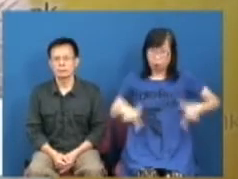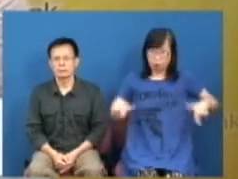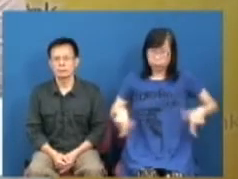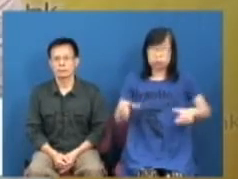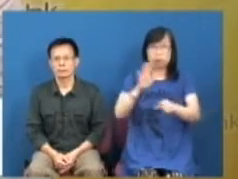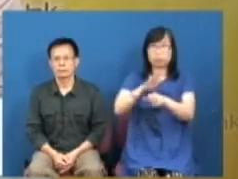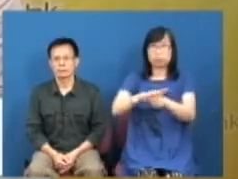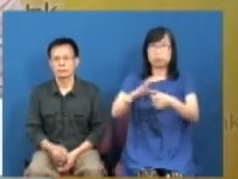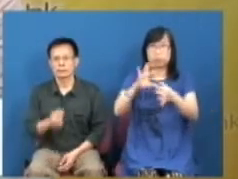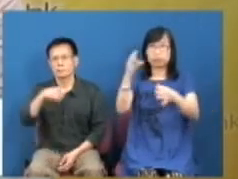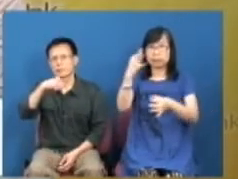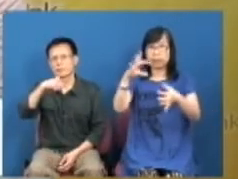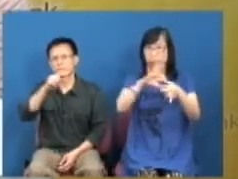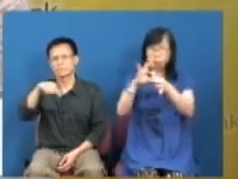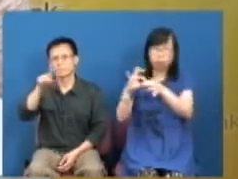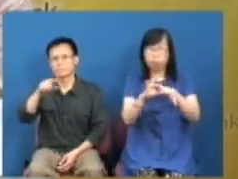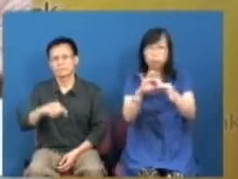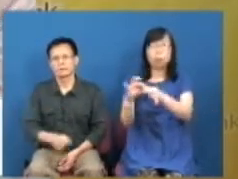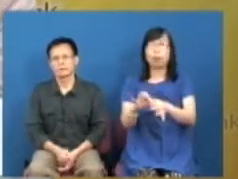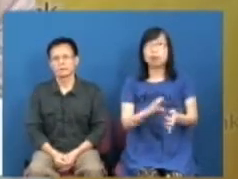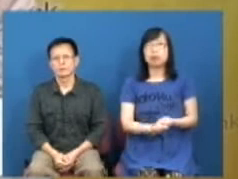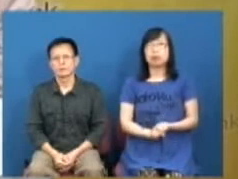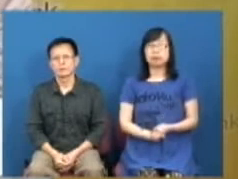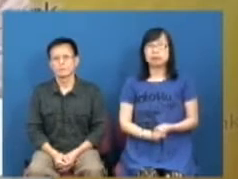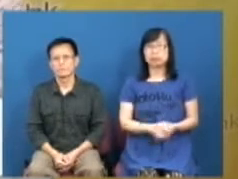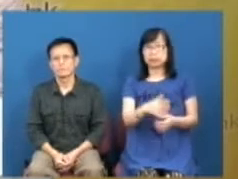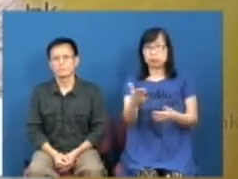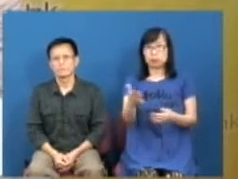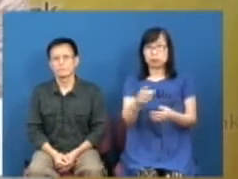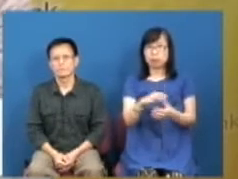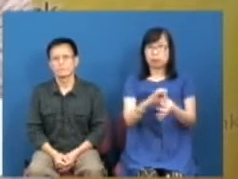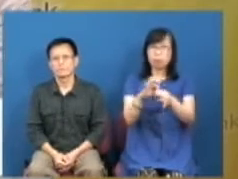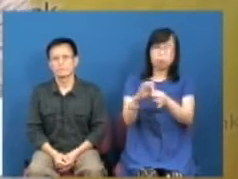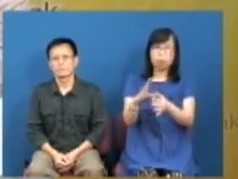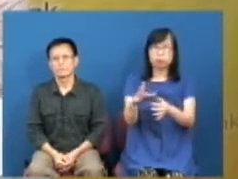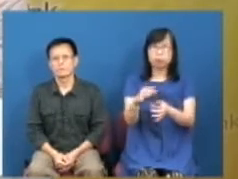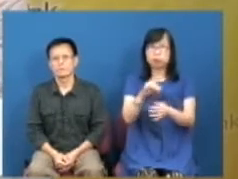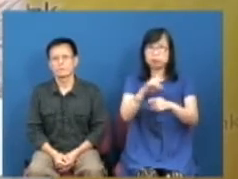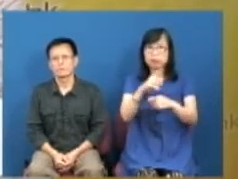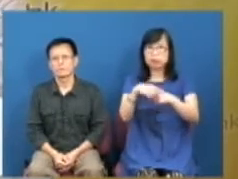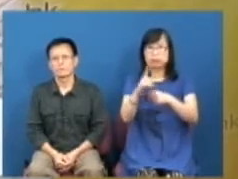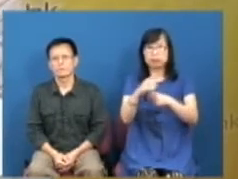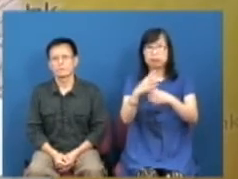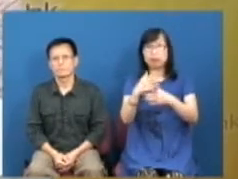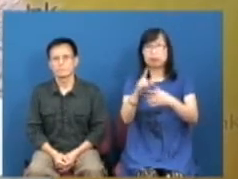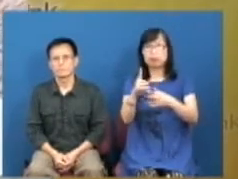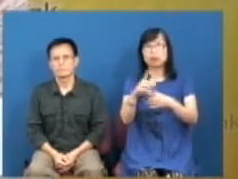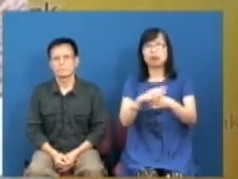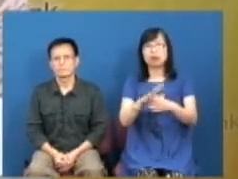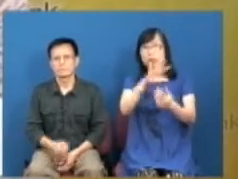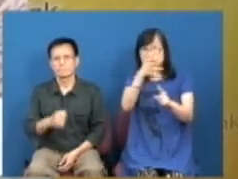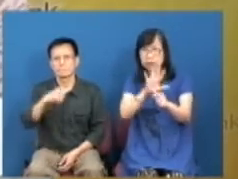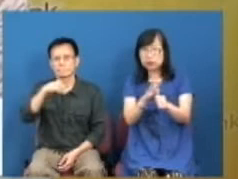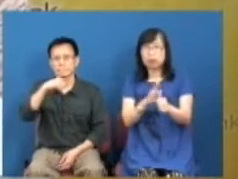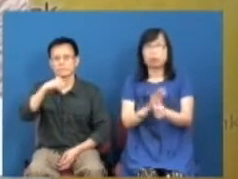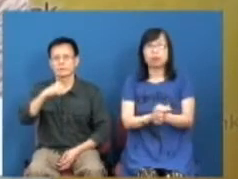實都好緊扣 啊。係冇錯。 嚇，即係唇寒就齒亡咁啊！你唔掂，其實啲核能漏過嚟都影響到中國嘅北方啊嗰